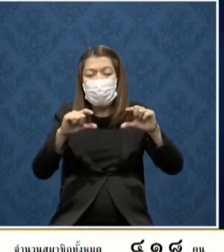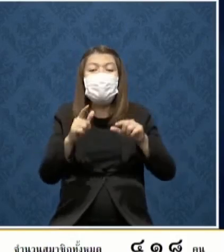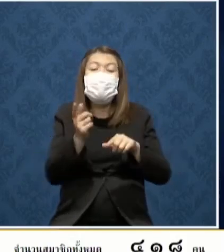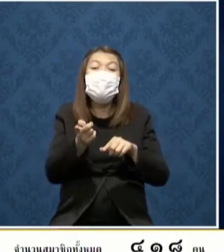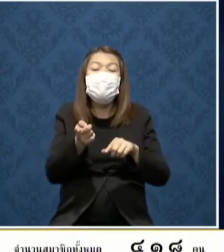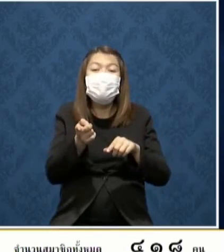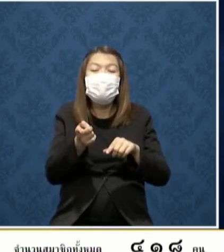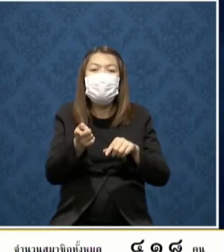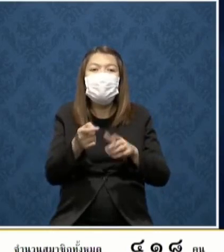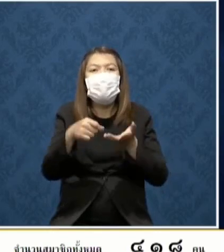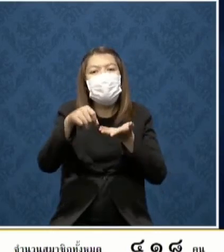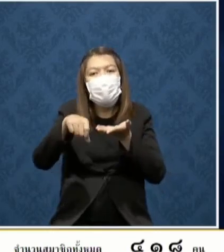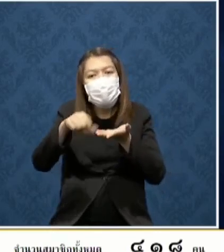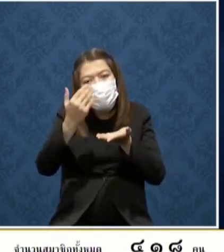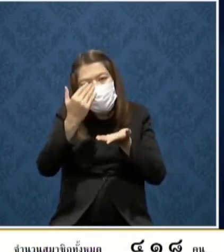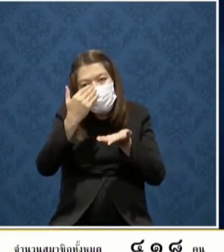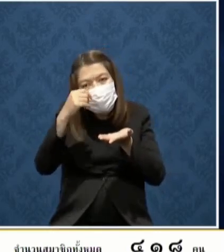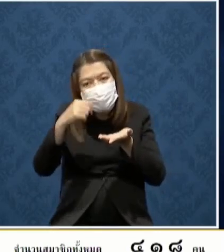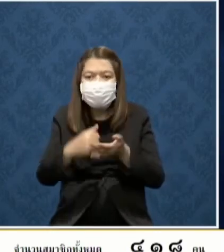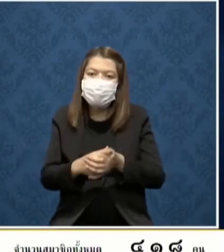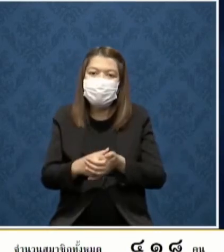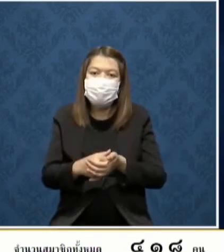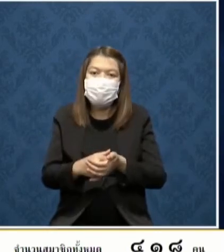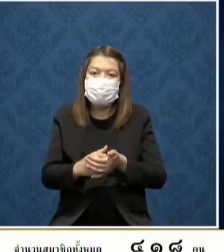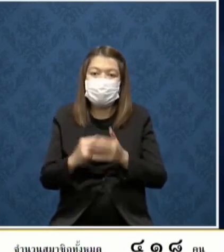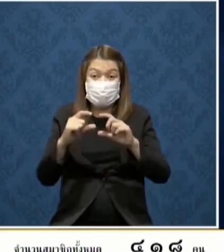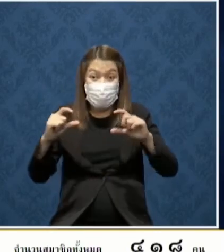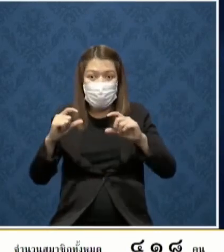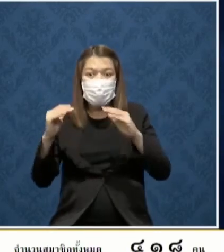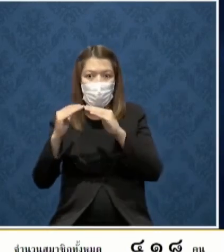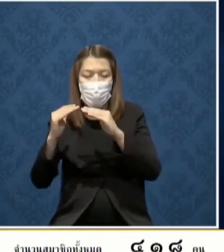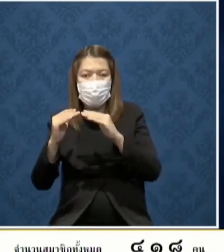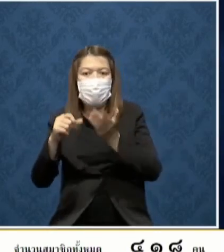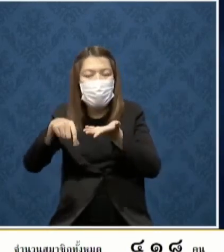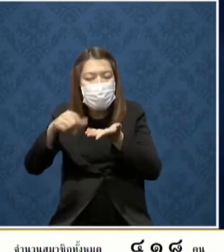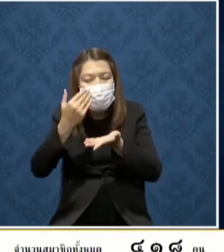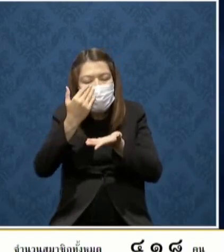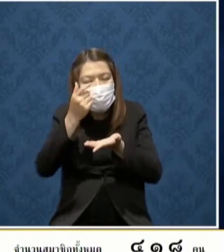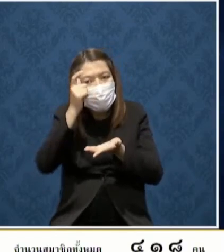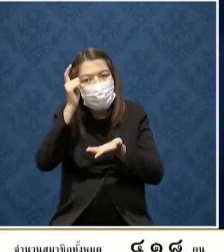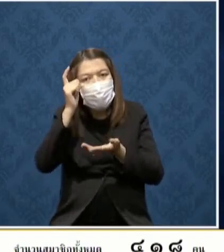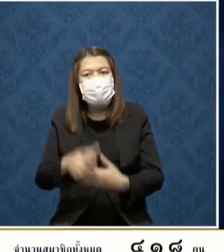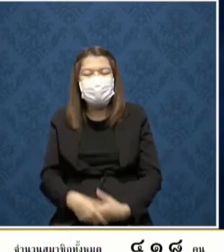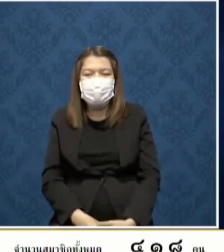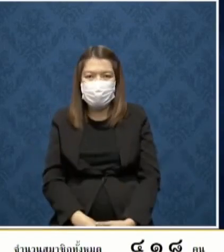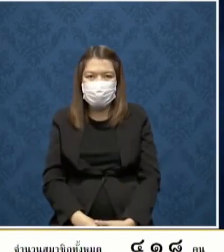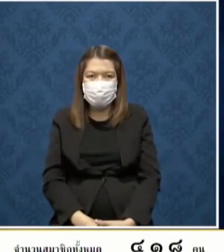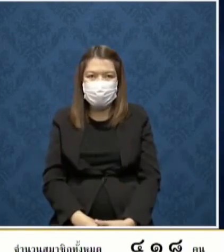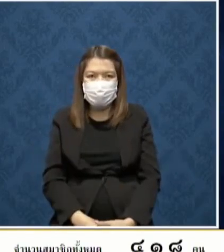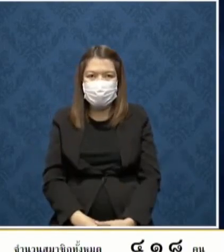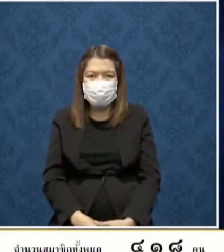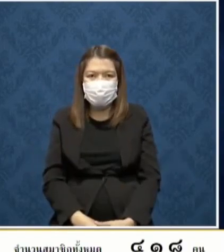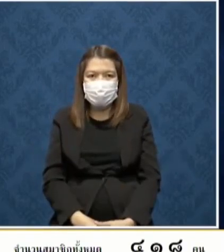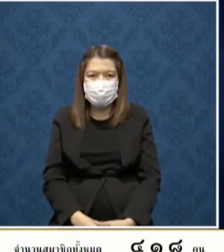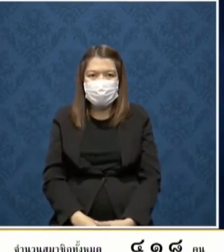ปกติครัแต่กับไปซอมมใชอยนั้น งงไกเธประทาน ทำงานกแบบนไดไครัผมทกเริ่ม ทีแรก